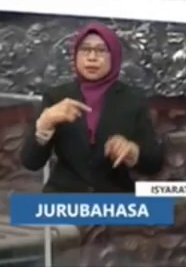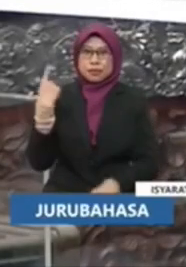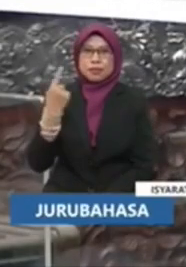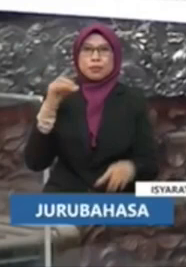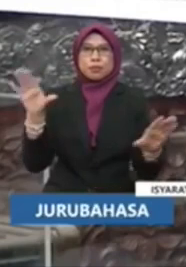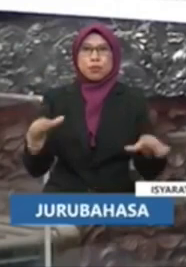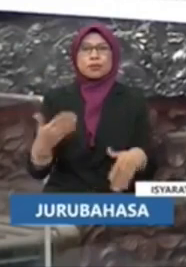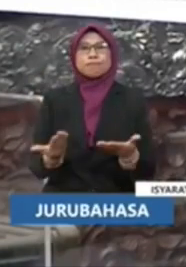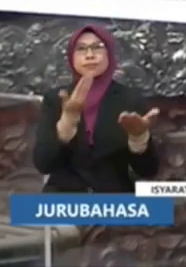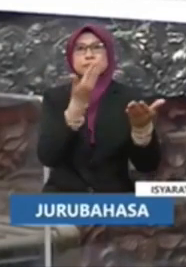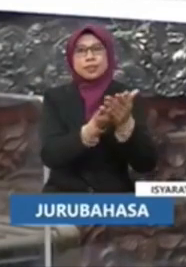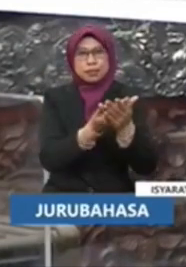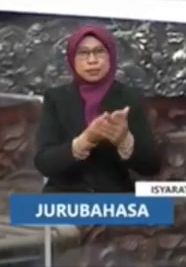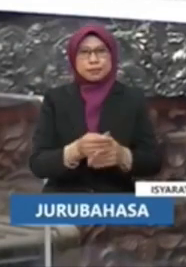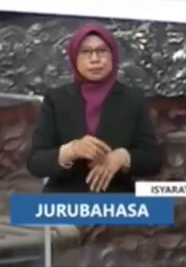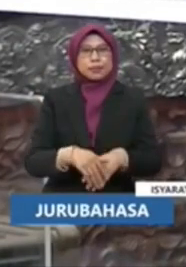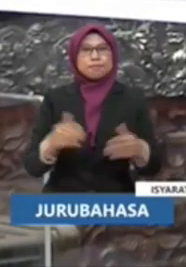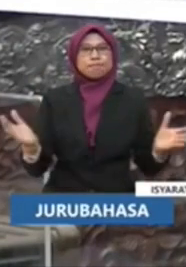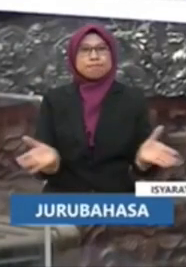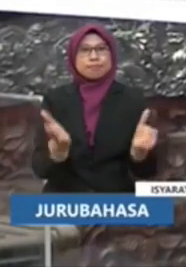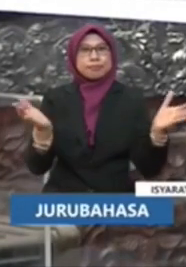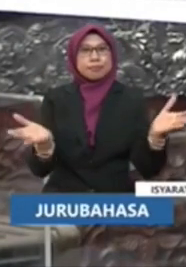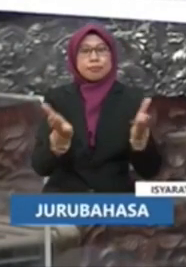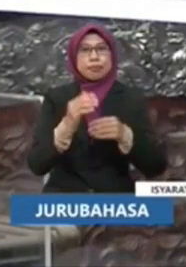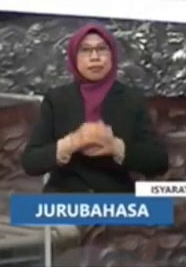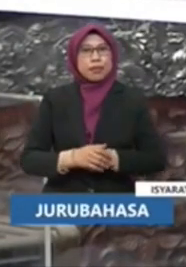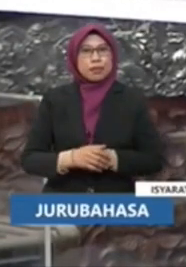membuat saranan, dan terutama sekali sekarang ini apabila